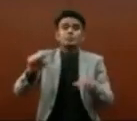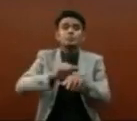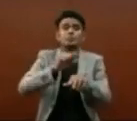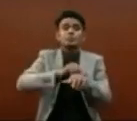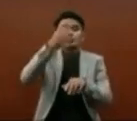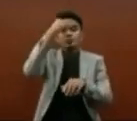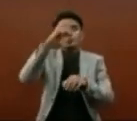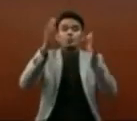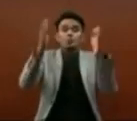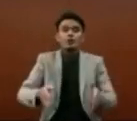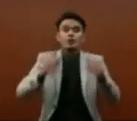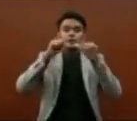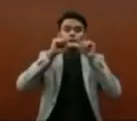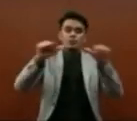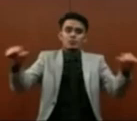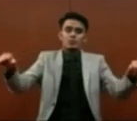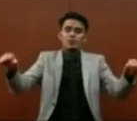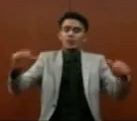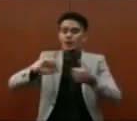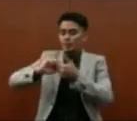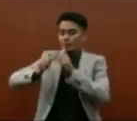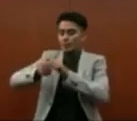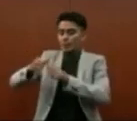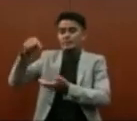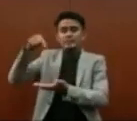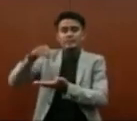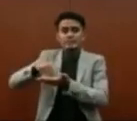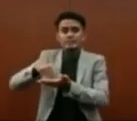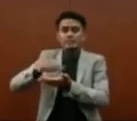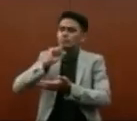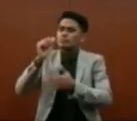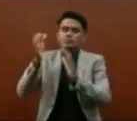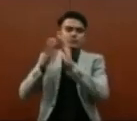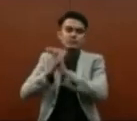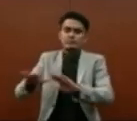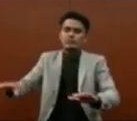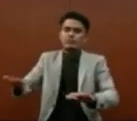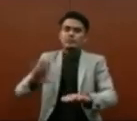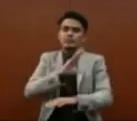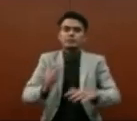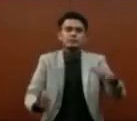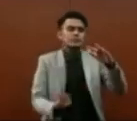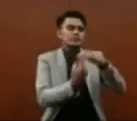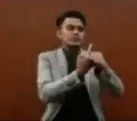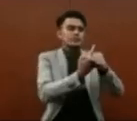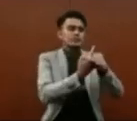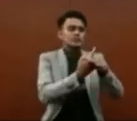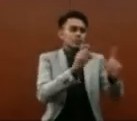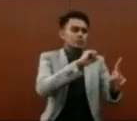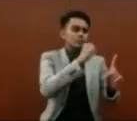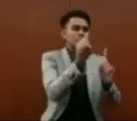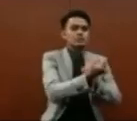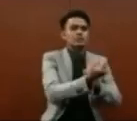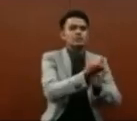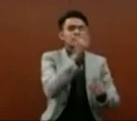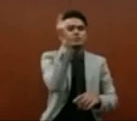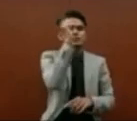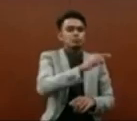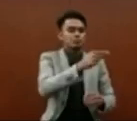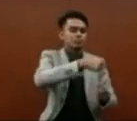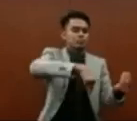Awam Hai masalah ini telah menimbulkan rasa tidak selamat serta mewujudkan suasana kurang Harmoni di kalangan penduduk